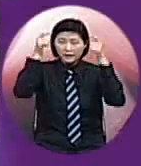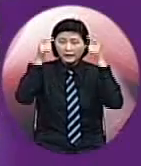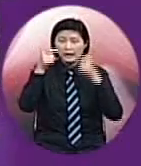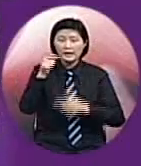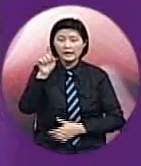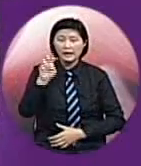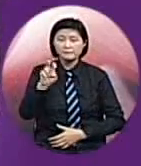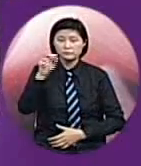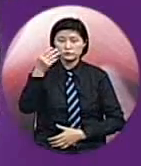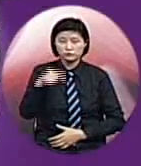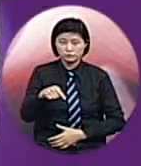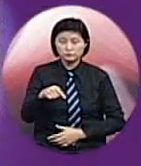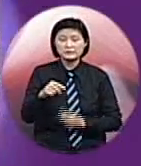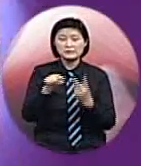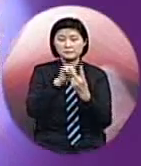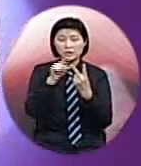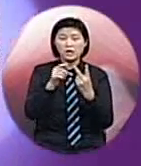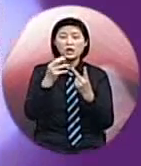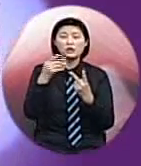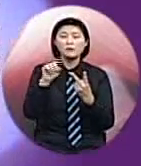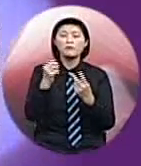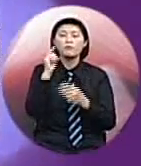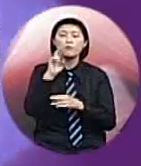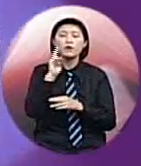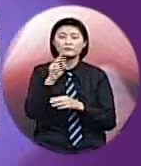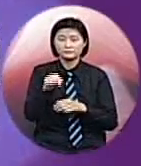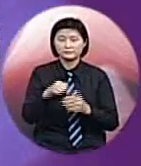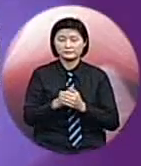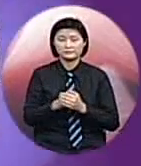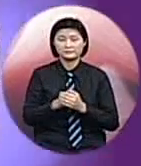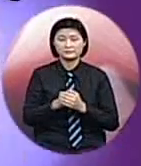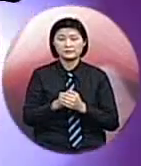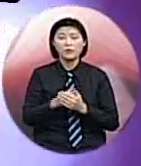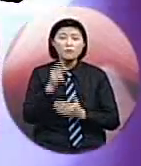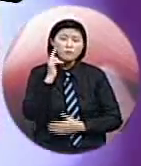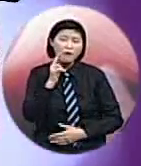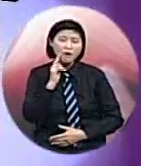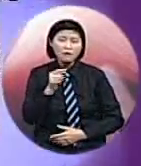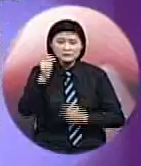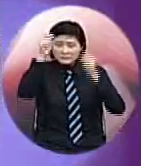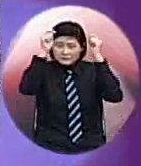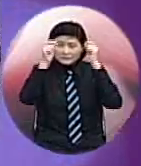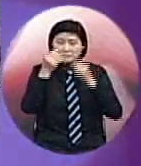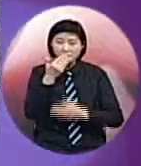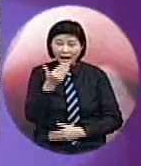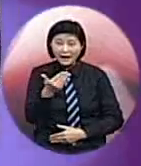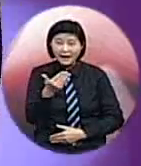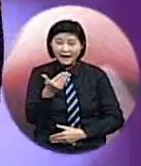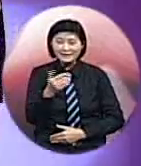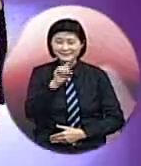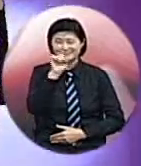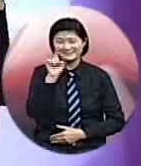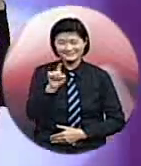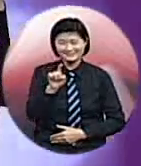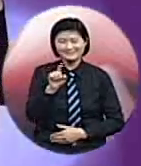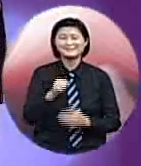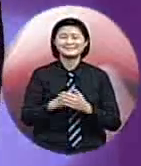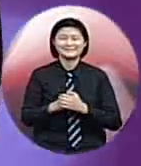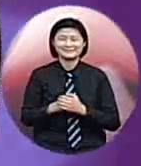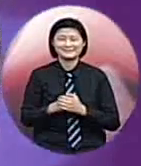2번 털보 원숭이. 네, 힌트 좀 드리세요. 원숭이를 쓰고 다녀요? 그러긴